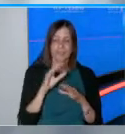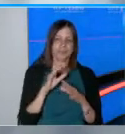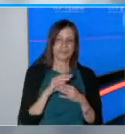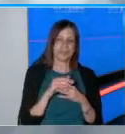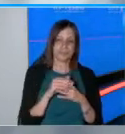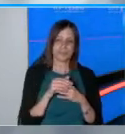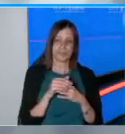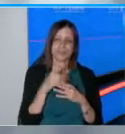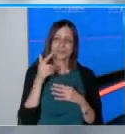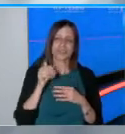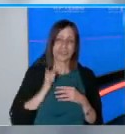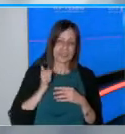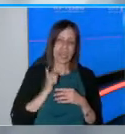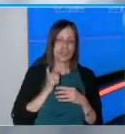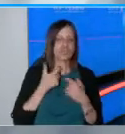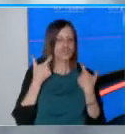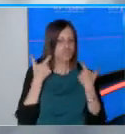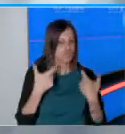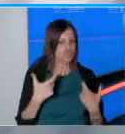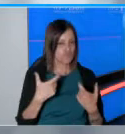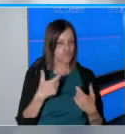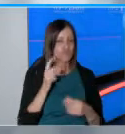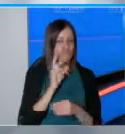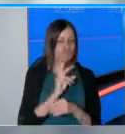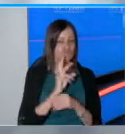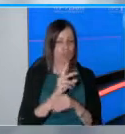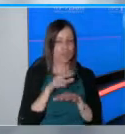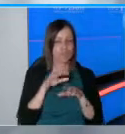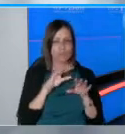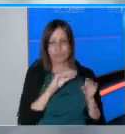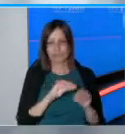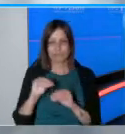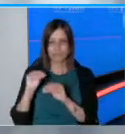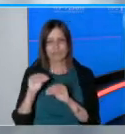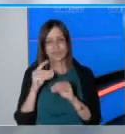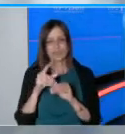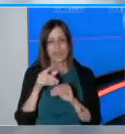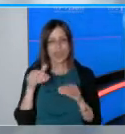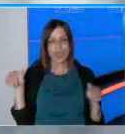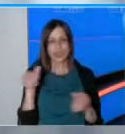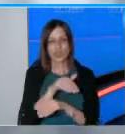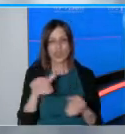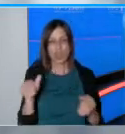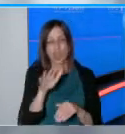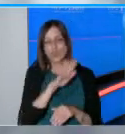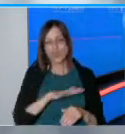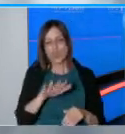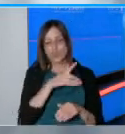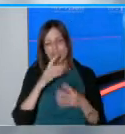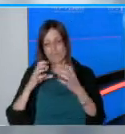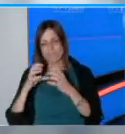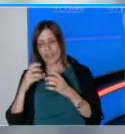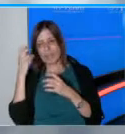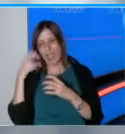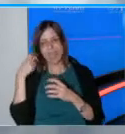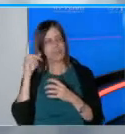כך, צהל ישמור, והזליגה הזאת והתנועה שקיימת בין יהודה ושומרון לכל הכפרים הערבים, היא